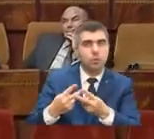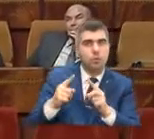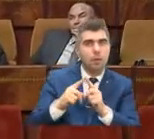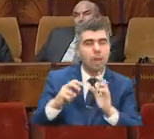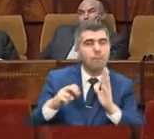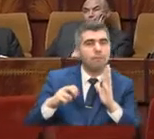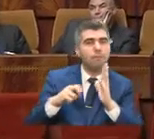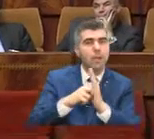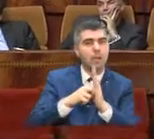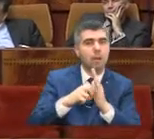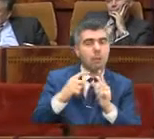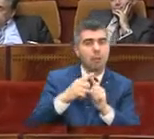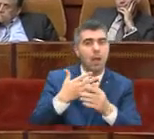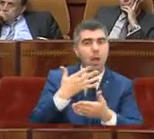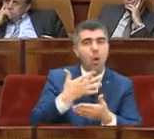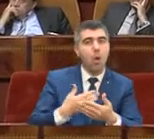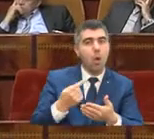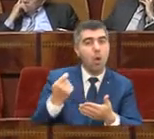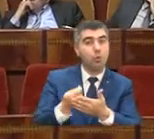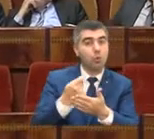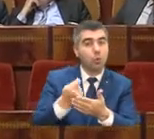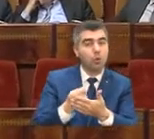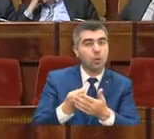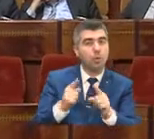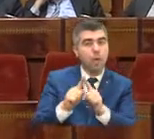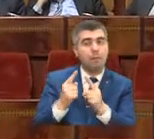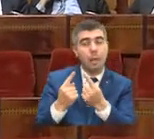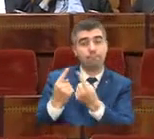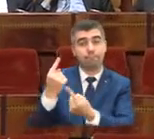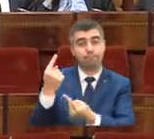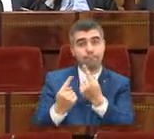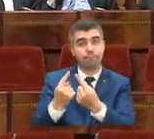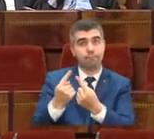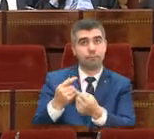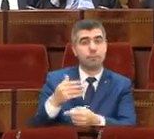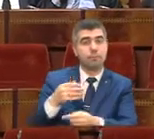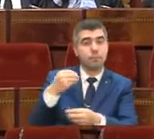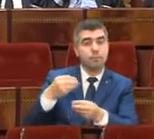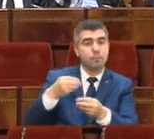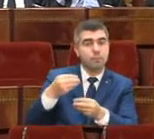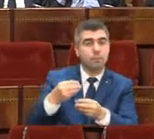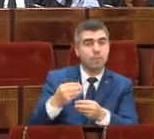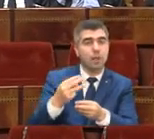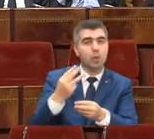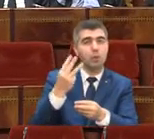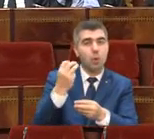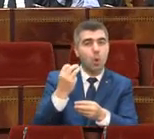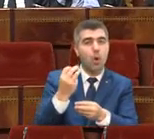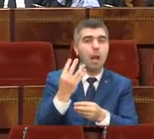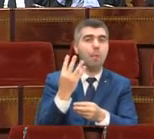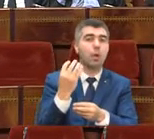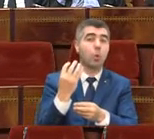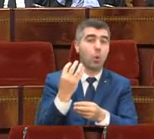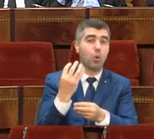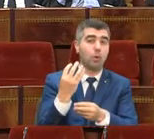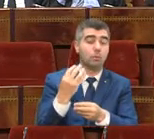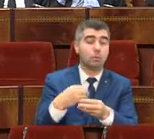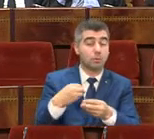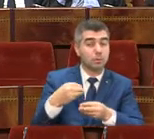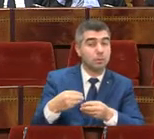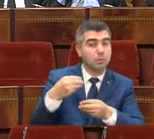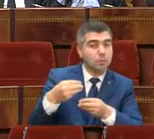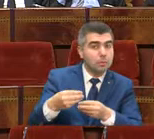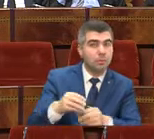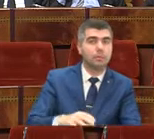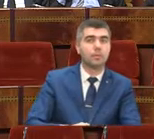السادة العدول، والذي قد يصل في بعض القنصليات إلى 3 أو 4 أشهر. هذا التأخير السيدة